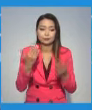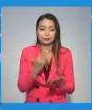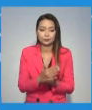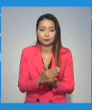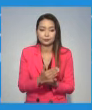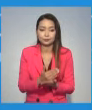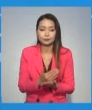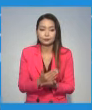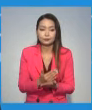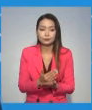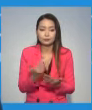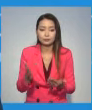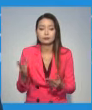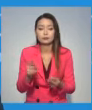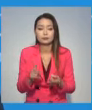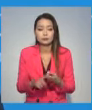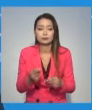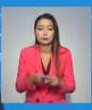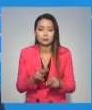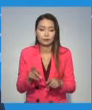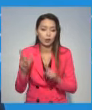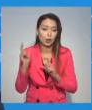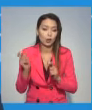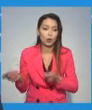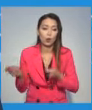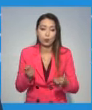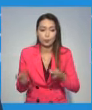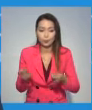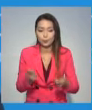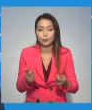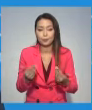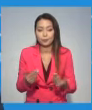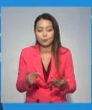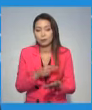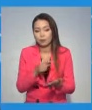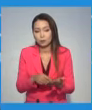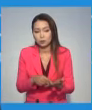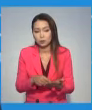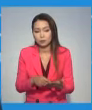трудности. Но они связаны с логистикой, которая на сегодняшний день есть, и с вопросом